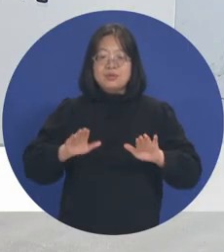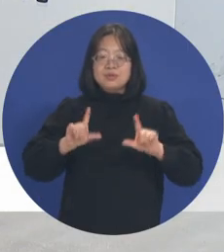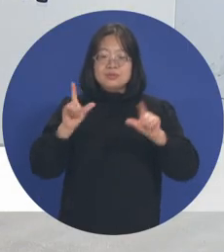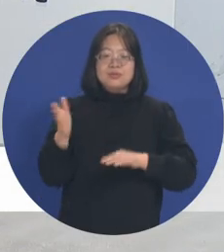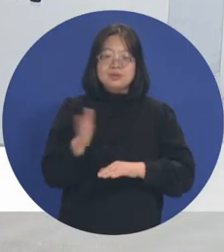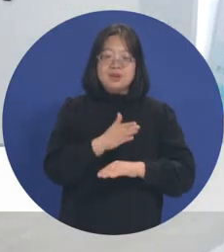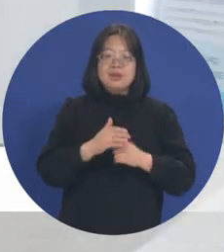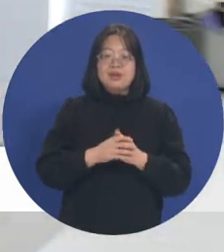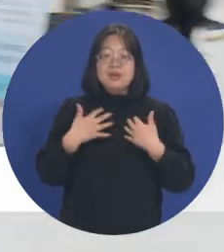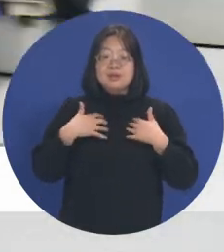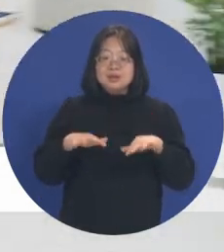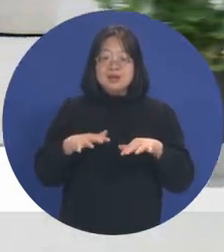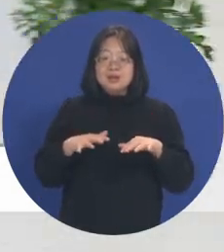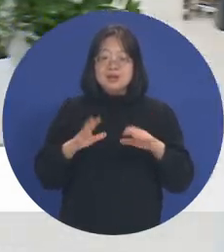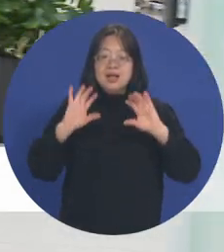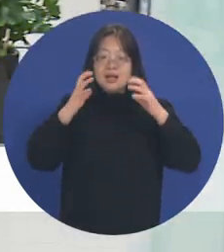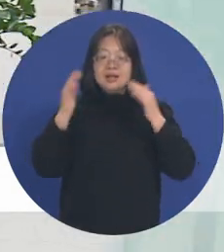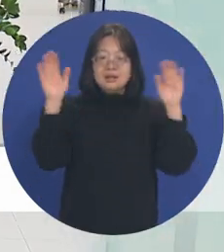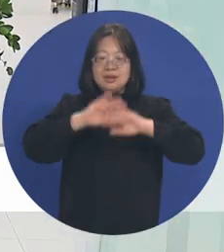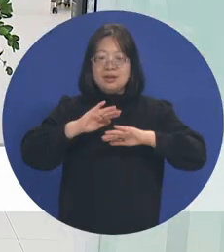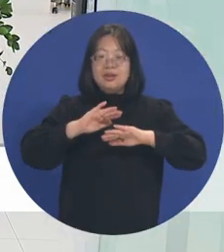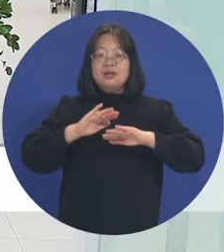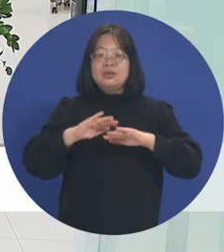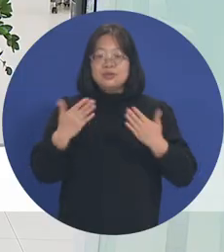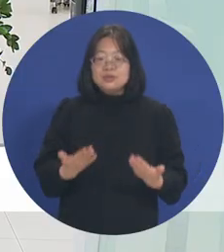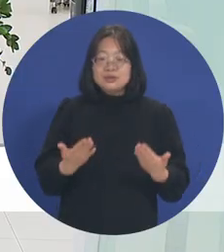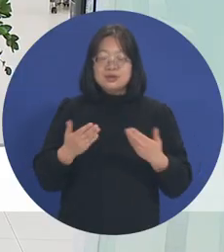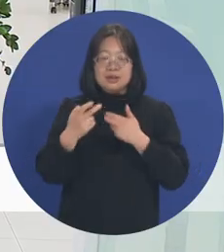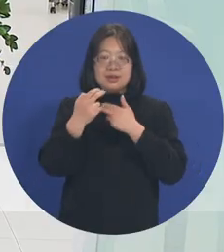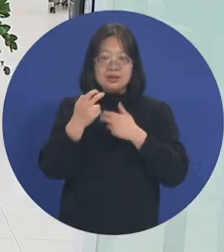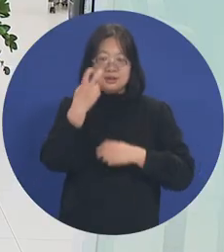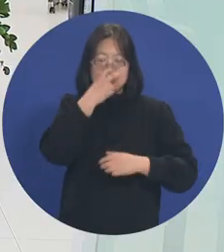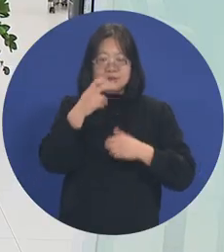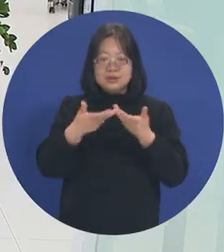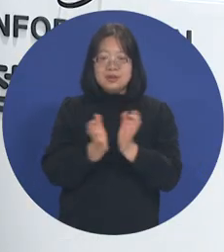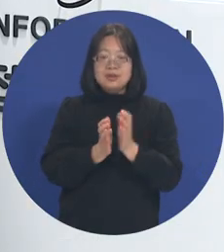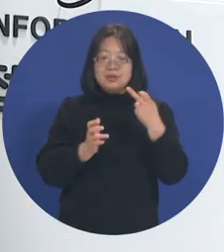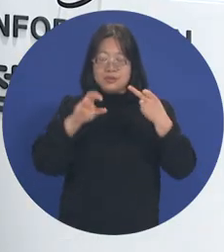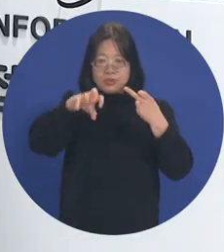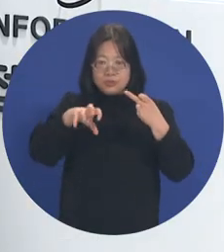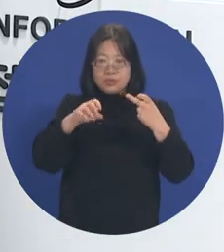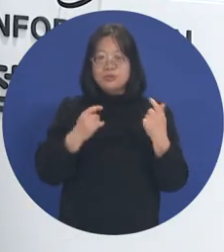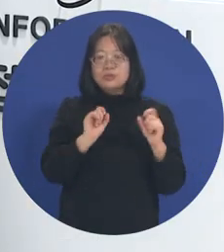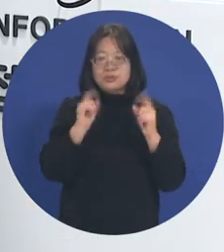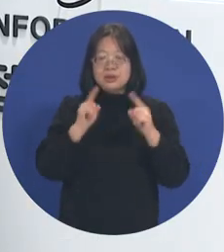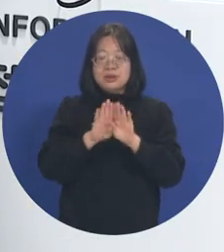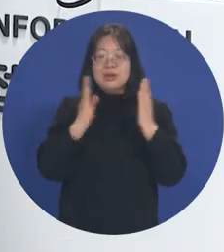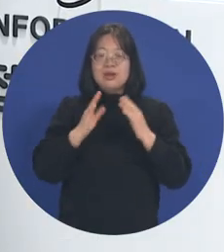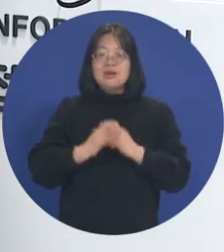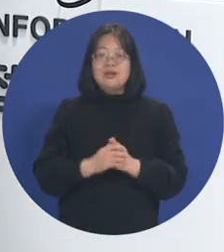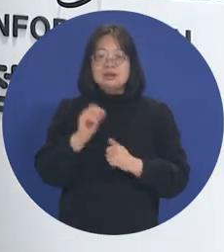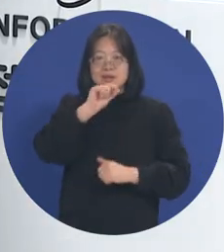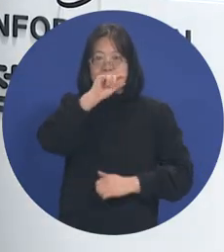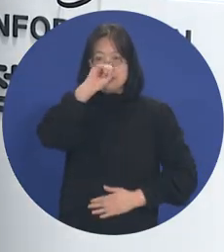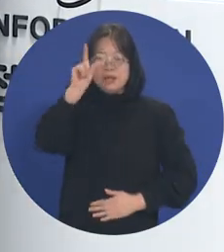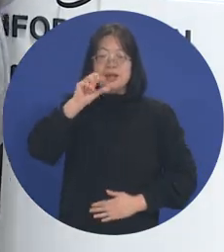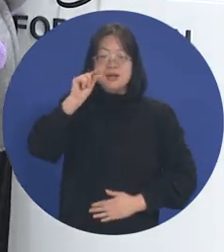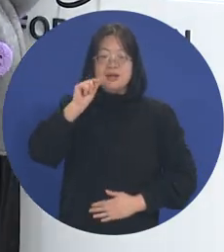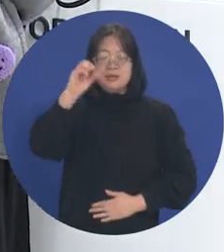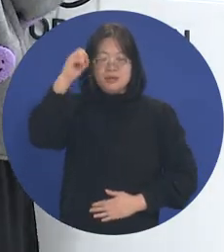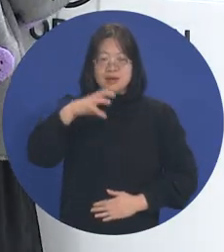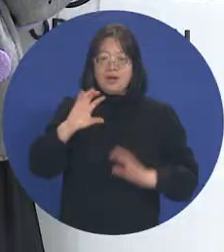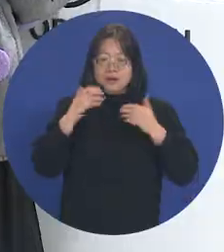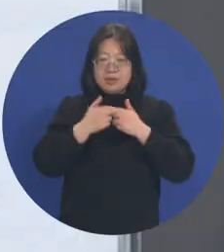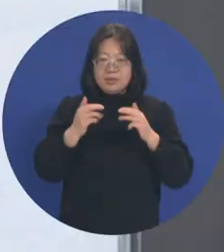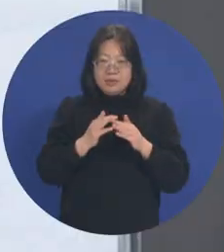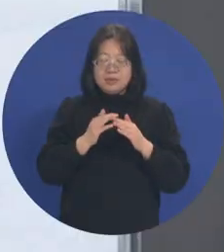올해부터는 취약지 소아 야간휴일 진료기관 12곳도 함께 운영 중입니다. 달빛 어린이병원 선정 기준을 충족하지